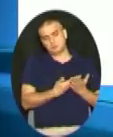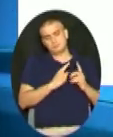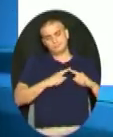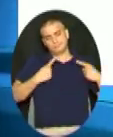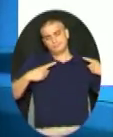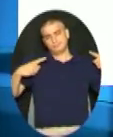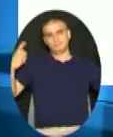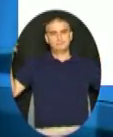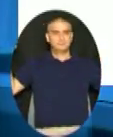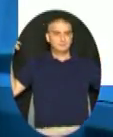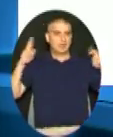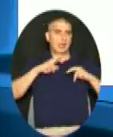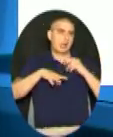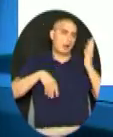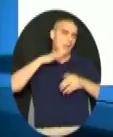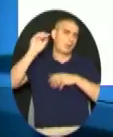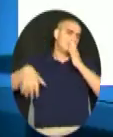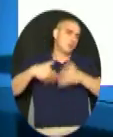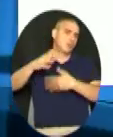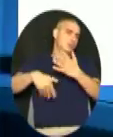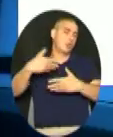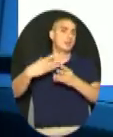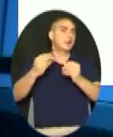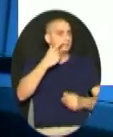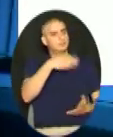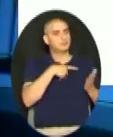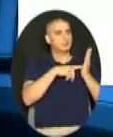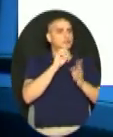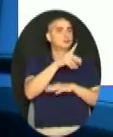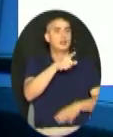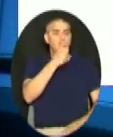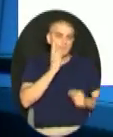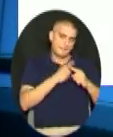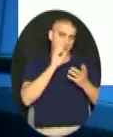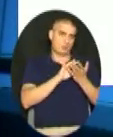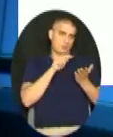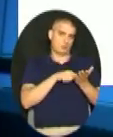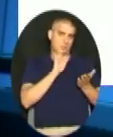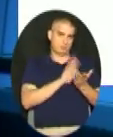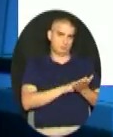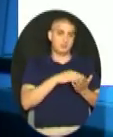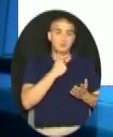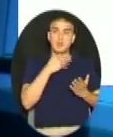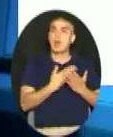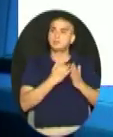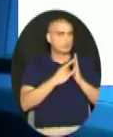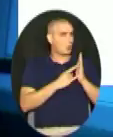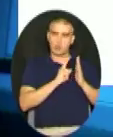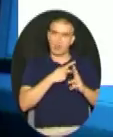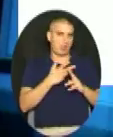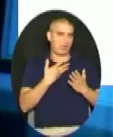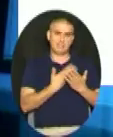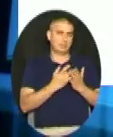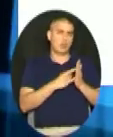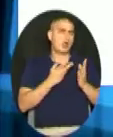דברים שהם נעלמים אחרי זה באיפשהו... בדיוק העניין. בואו תראו את השקף הבא, וזה בדיוק הנקודה הזו. כשאנחנו רואים הצעות חוק, זה לאו דווקא הצעות חוק